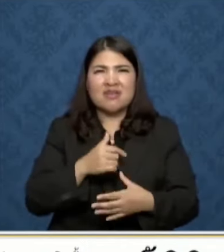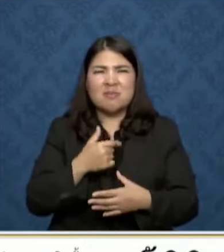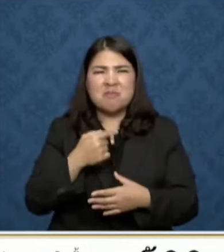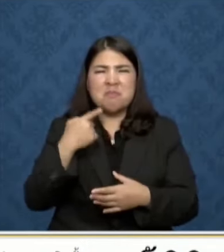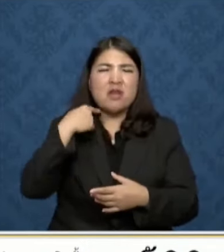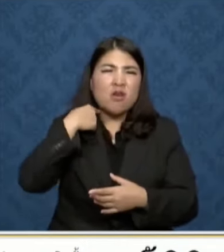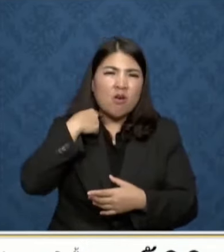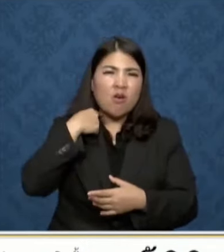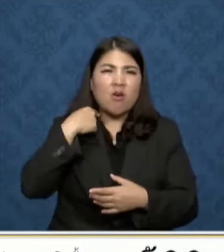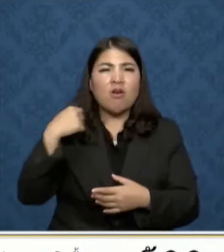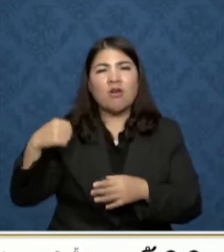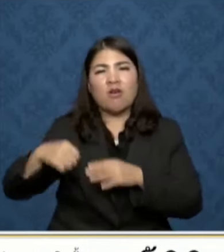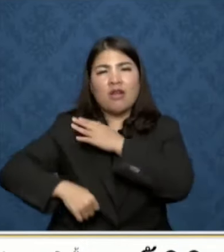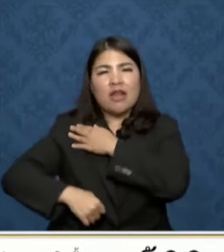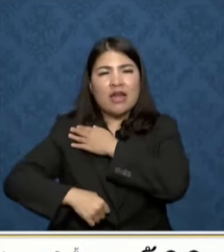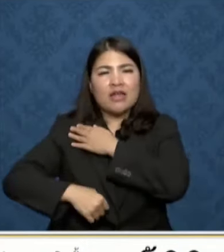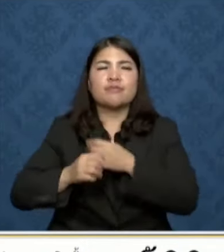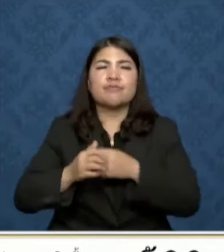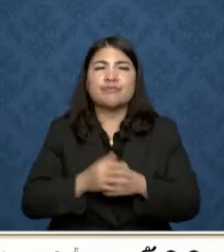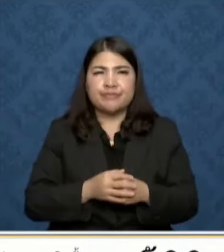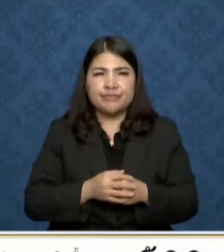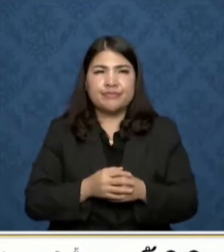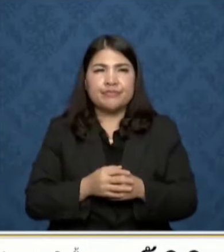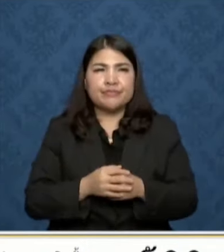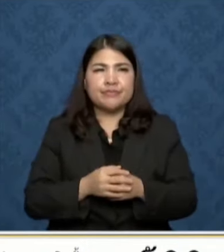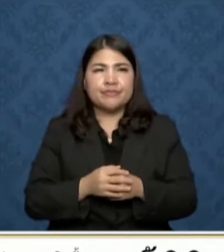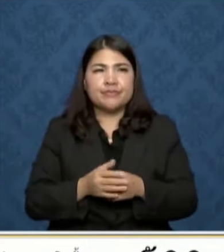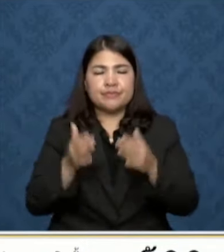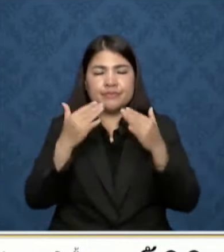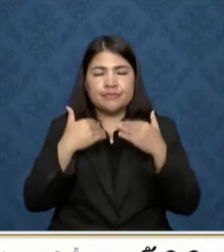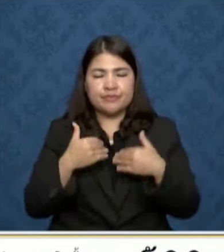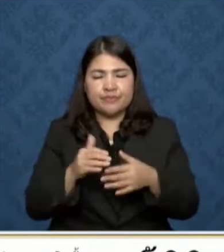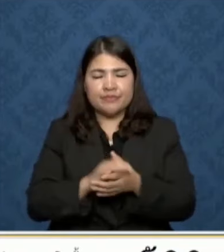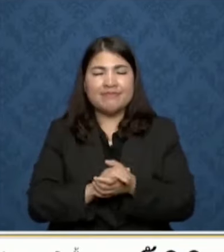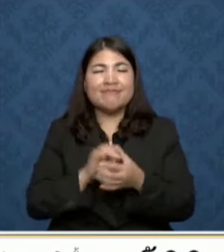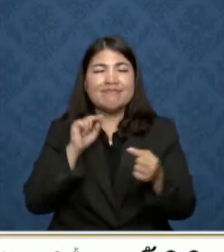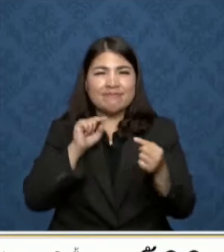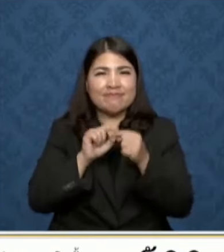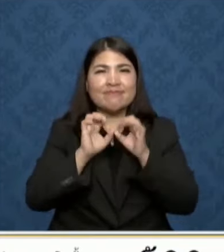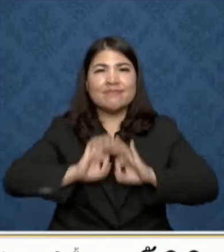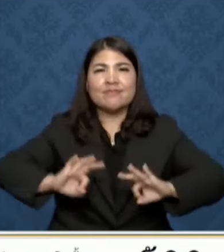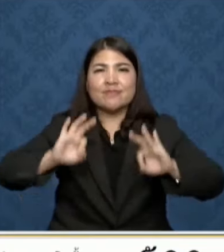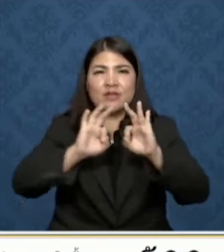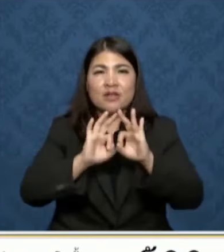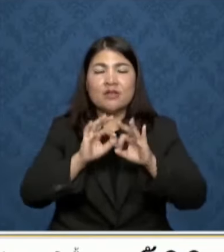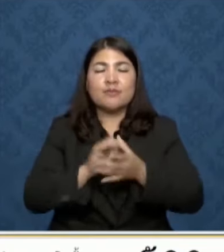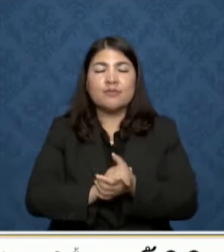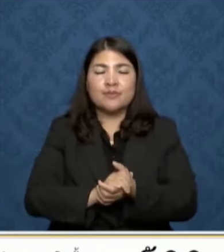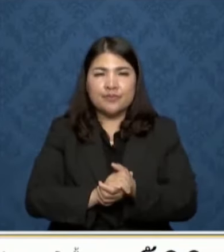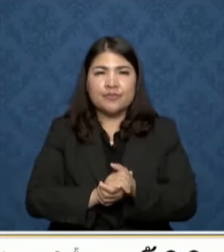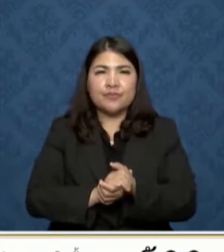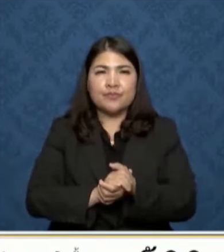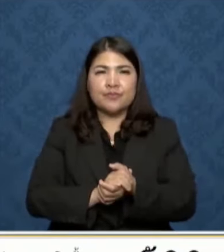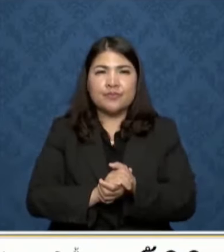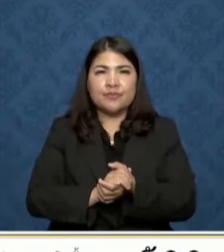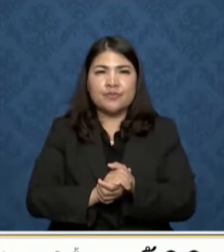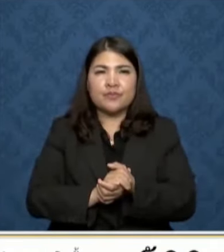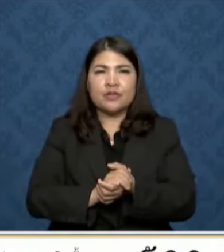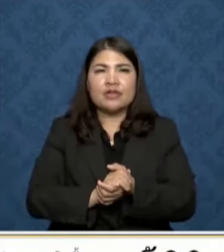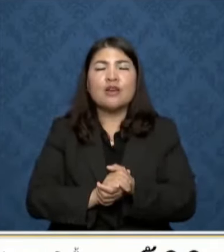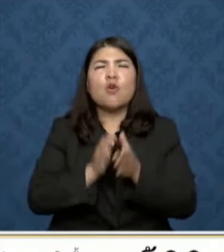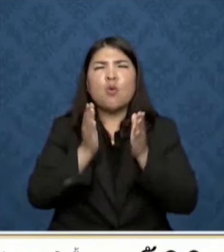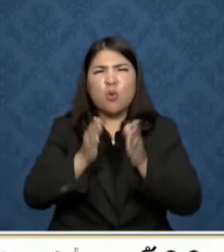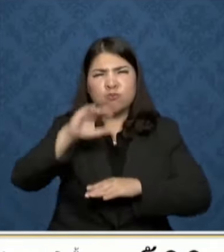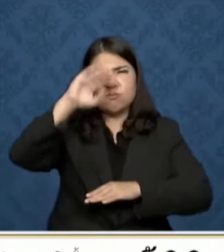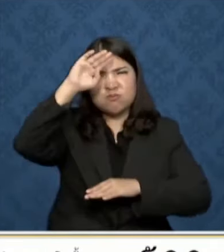อก็ไหล่นะครับ ตัไปครับประเด็นตรนี้สำคญมากเมอสัครู่นทราทางครับคน